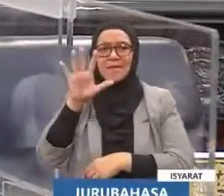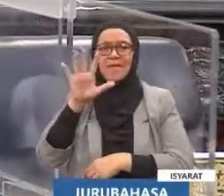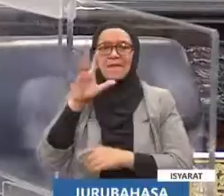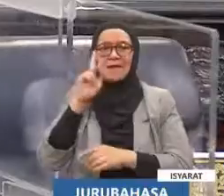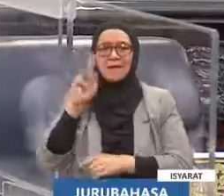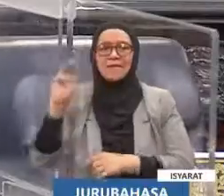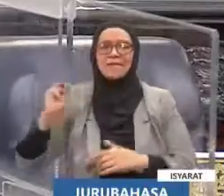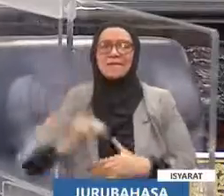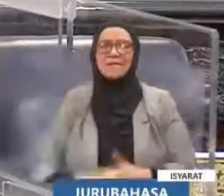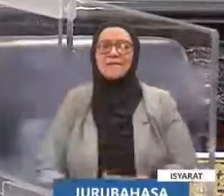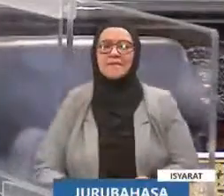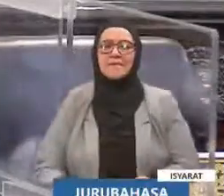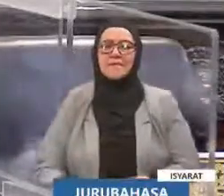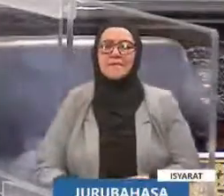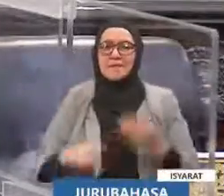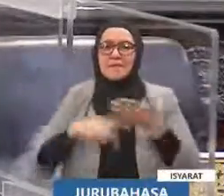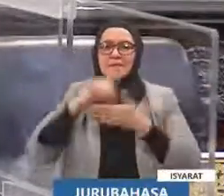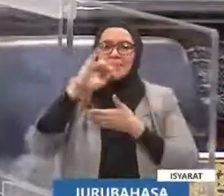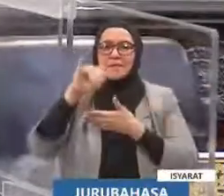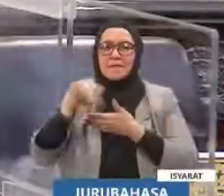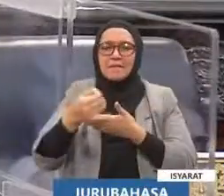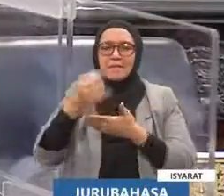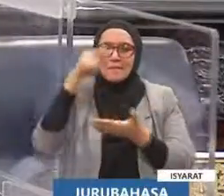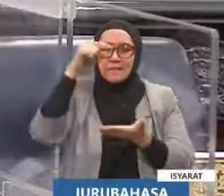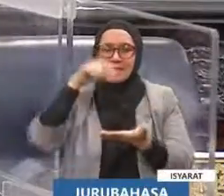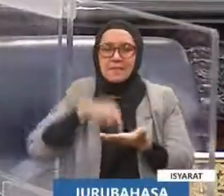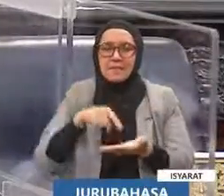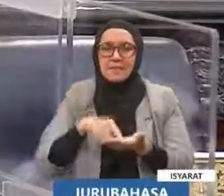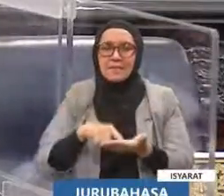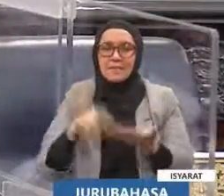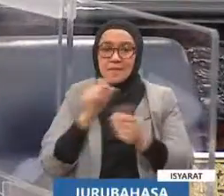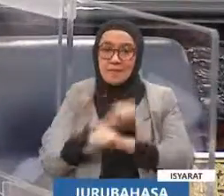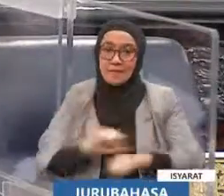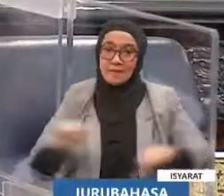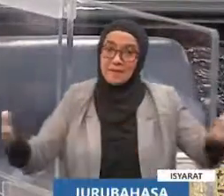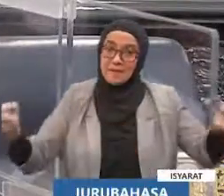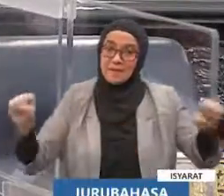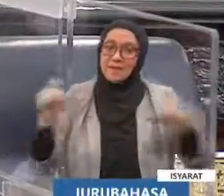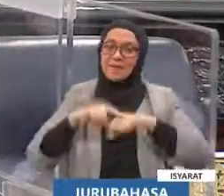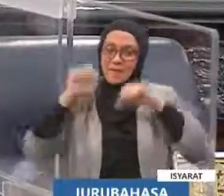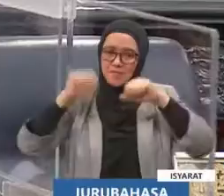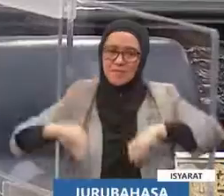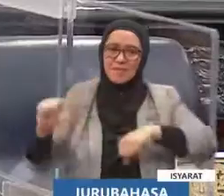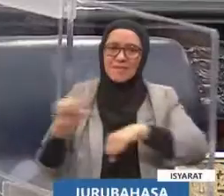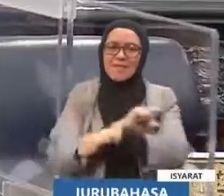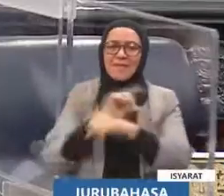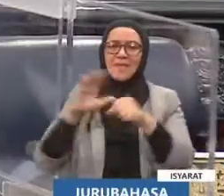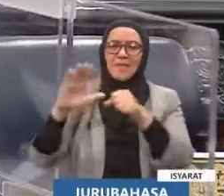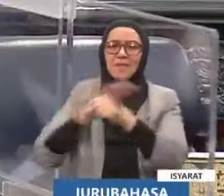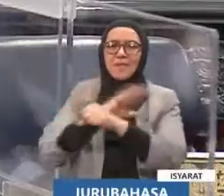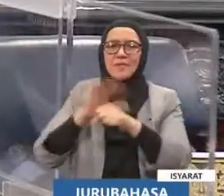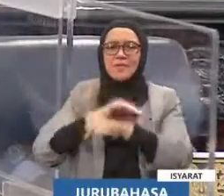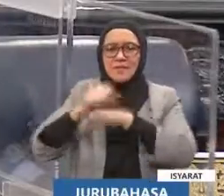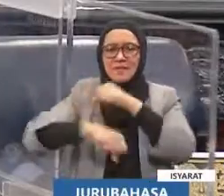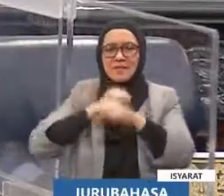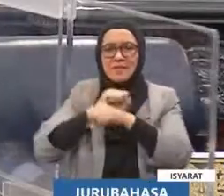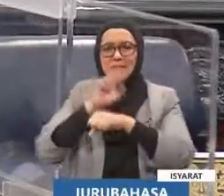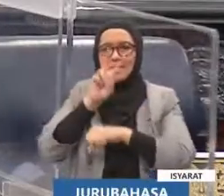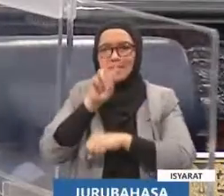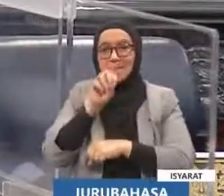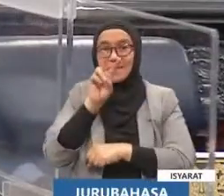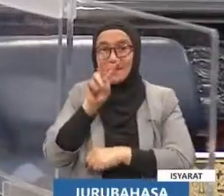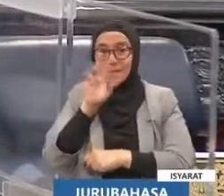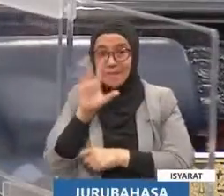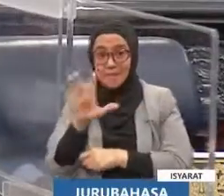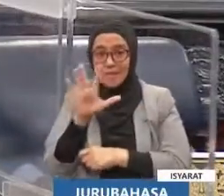55.05 km. Projek CSR ini dijangka siap dan beroperasi sepenuhnya pada tahun 2025